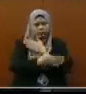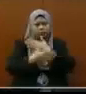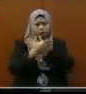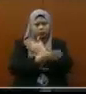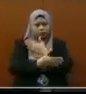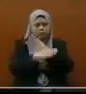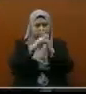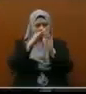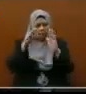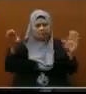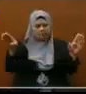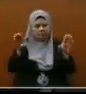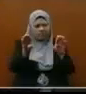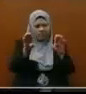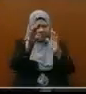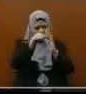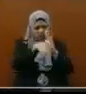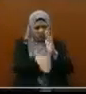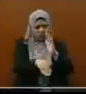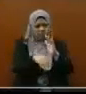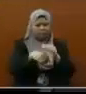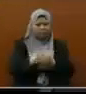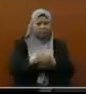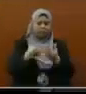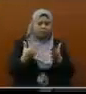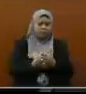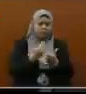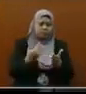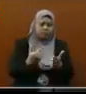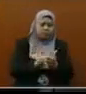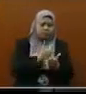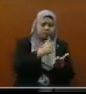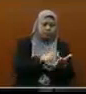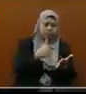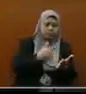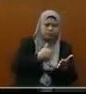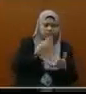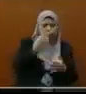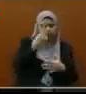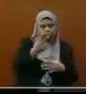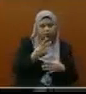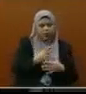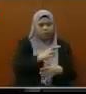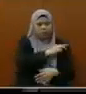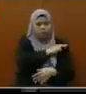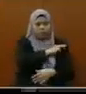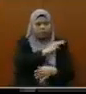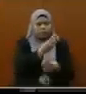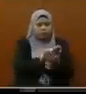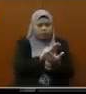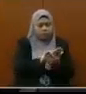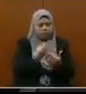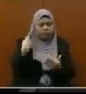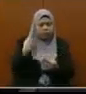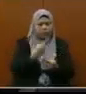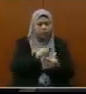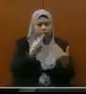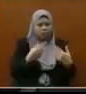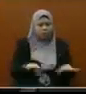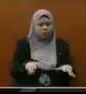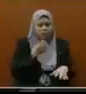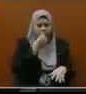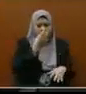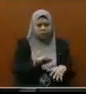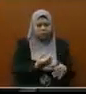berlaku apabila baru-baru ini saya kira Yang Berhormat Menteri Kewangan kita telah pun menyatakan, saya kira baru